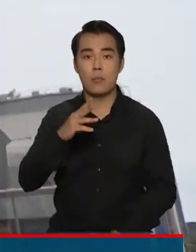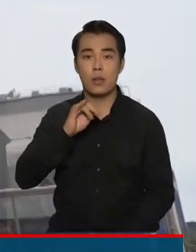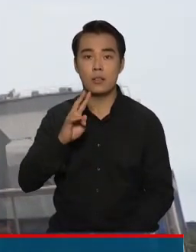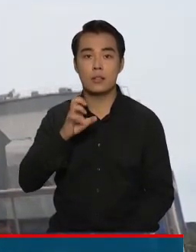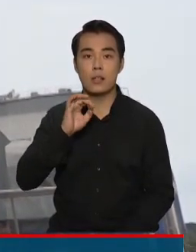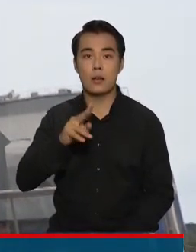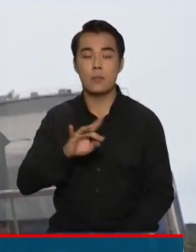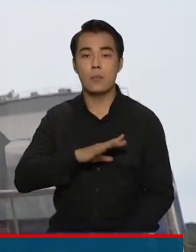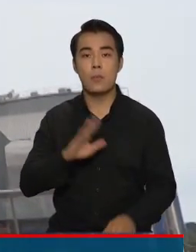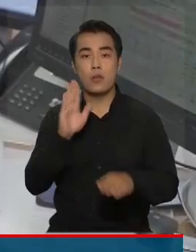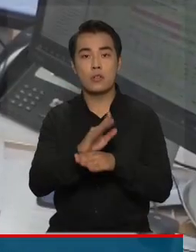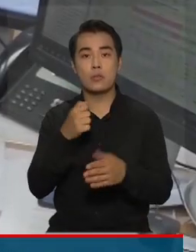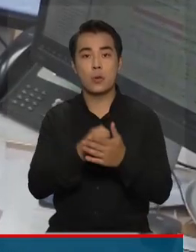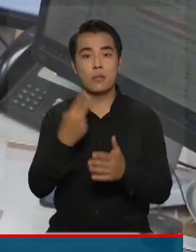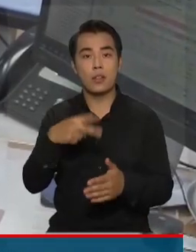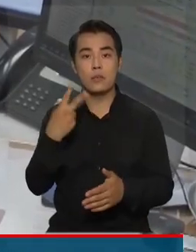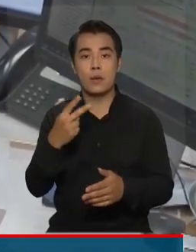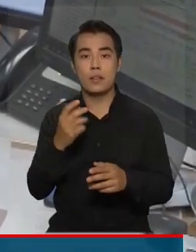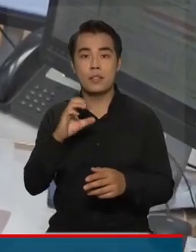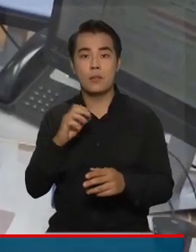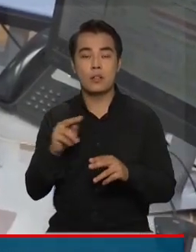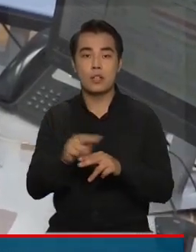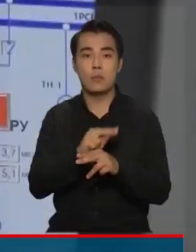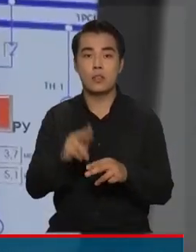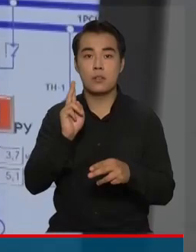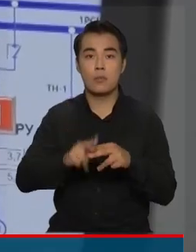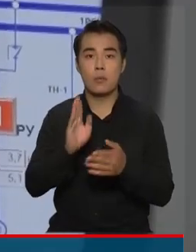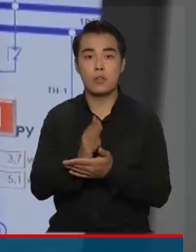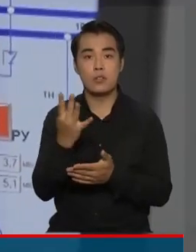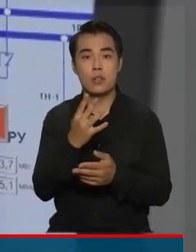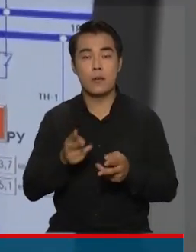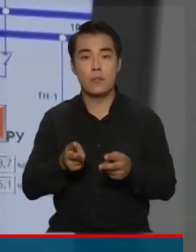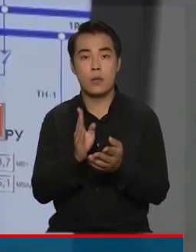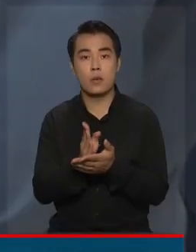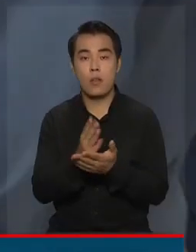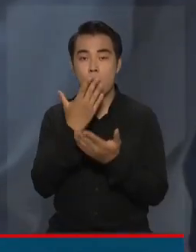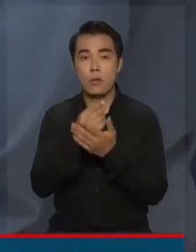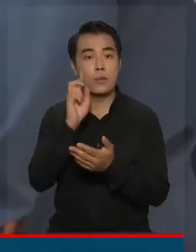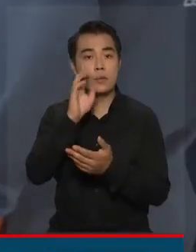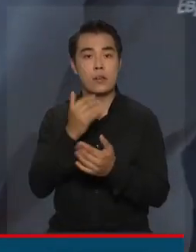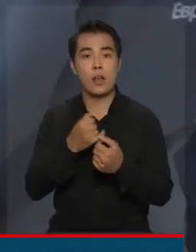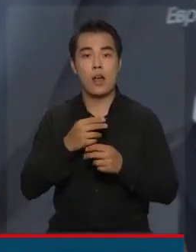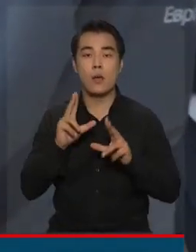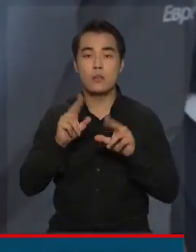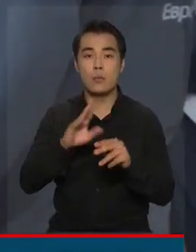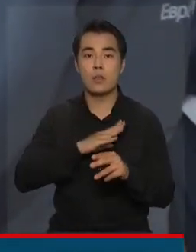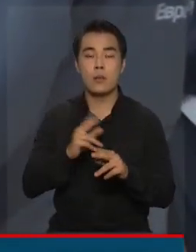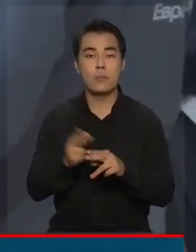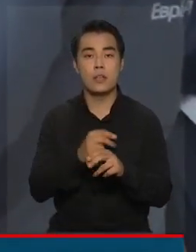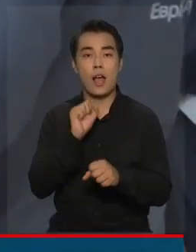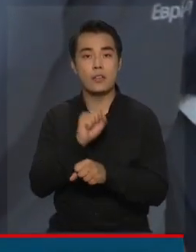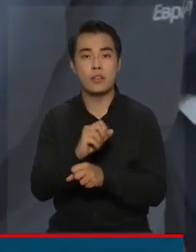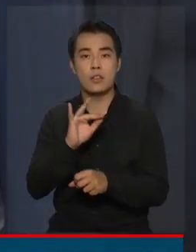до 22 сентября завершить ремонт 4 городских тепломагистралей. Местные власти обещают отопительный сезон без перебоев и